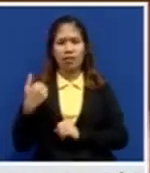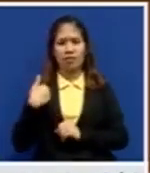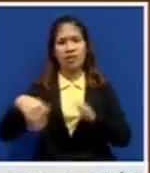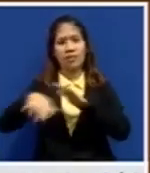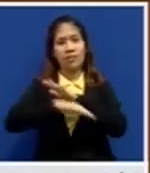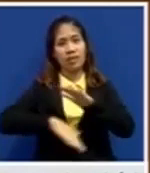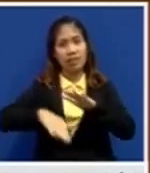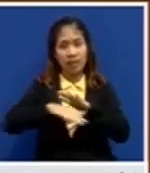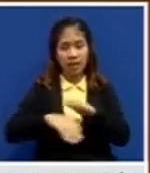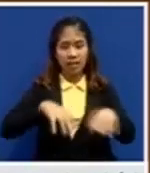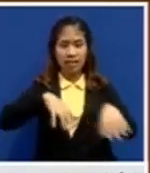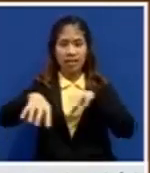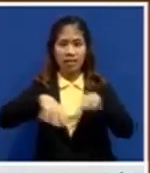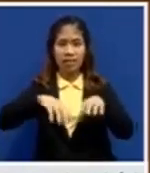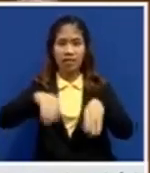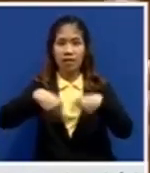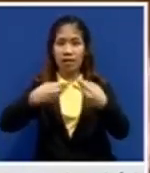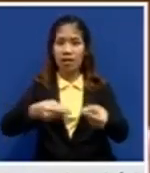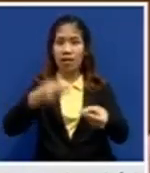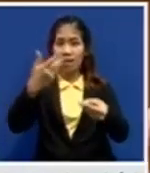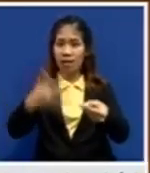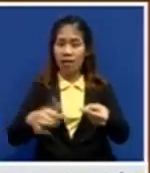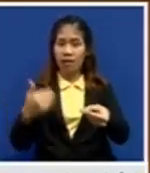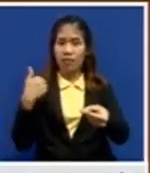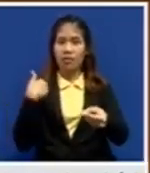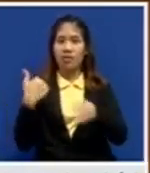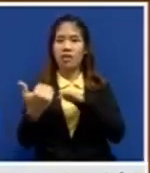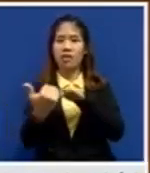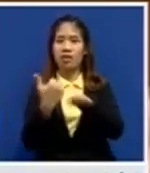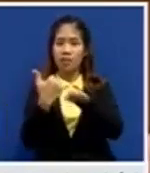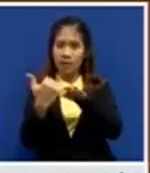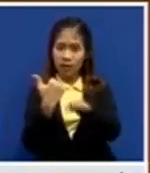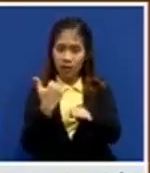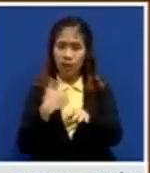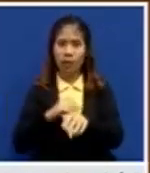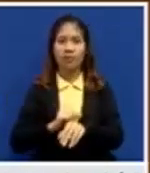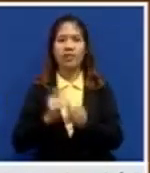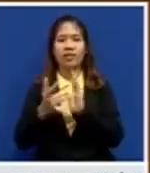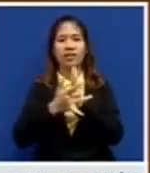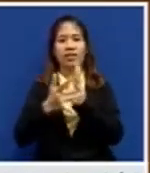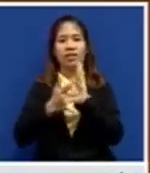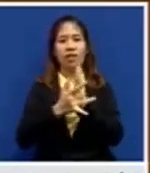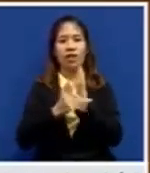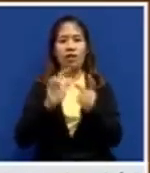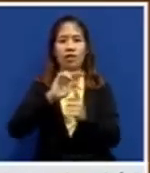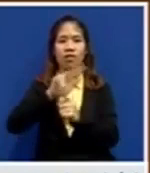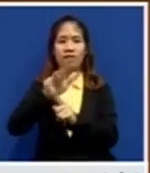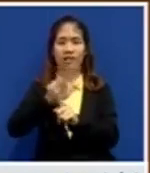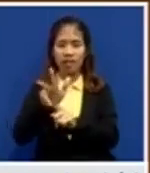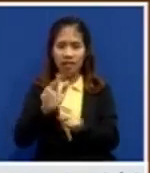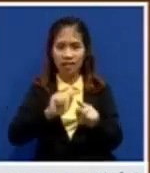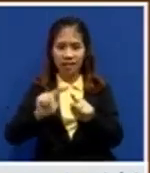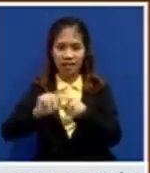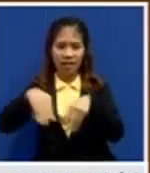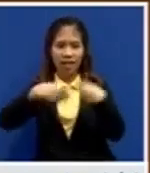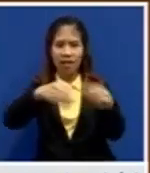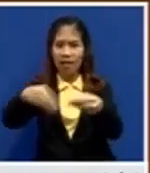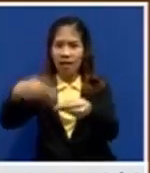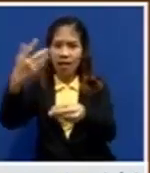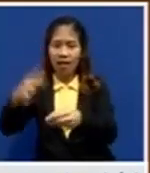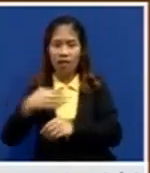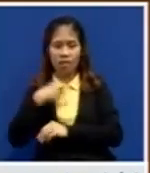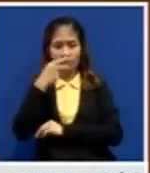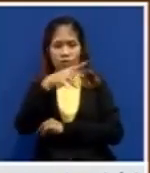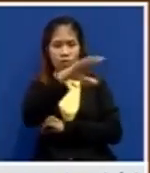ไม่ว่าคมนาคมไม่ว่าดิจิทัลอินเทอร์เน็ตหมู่บ้านครบถ้วน หรือว่าอย่างนี้คือต่อยอดว่าจะเอาไปใช้ใน